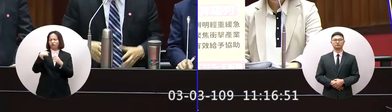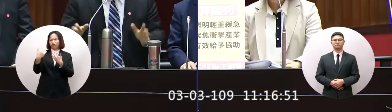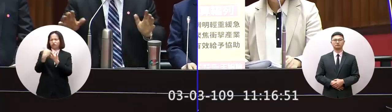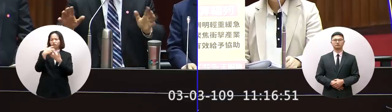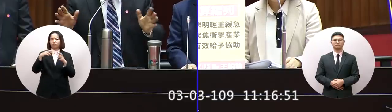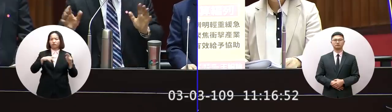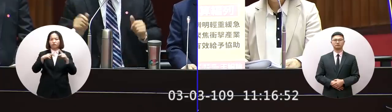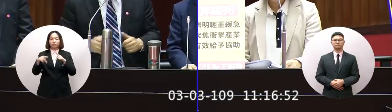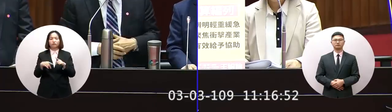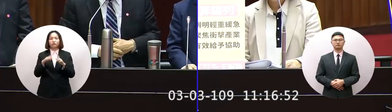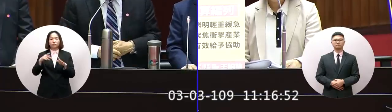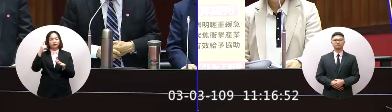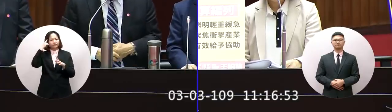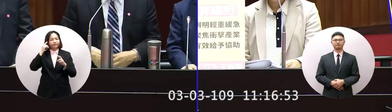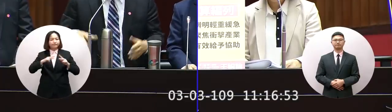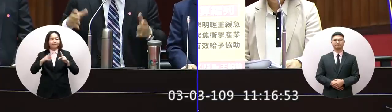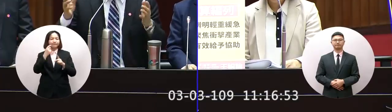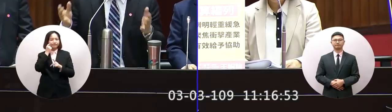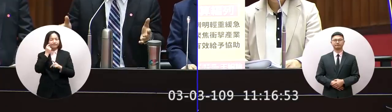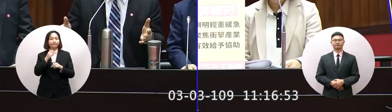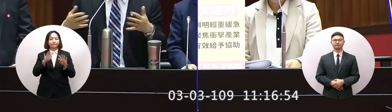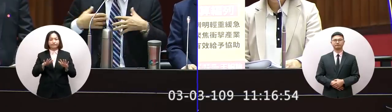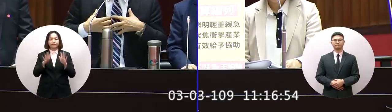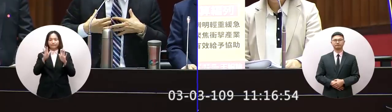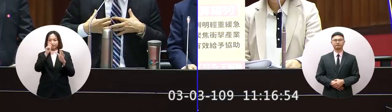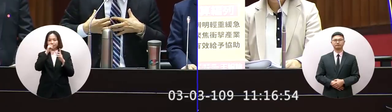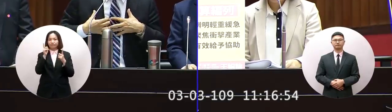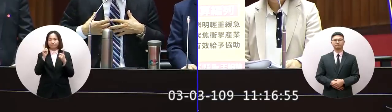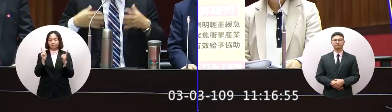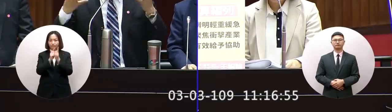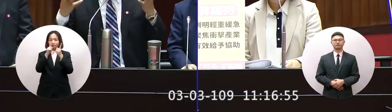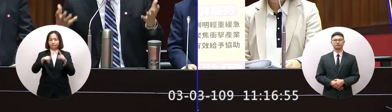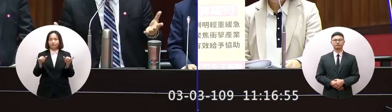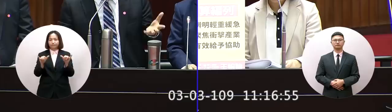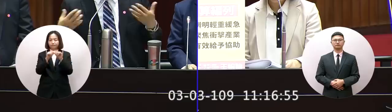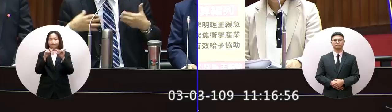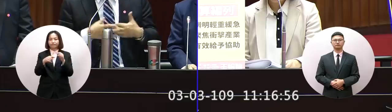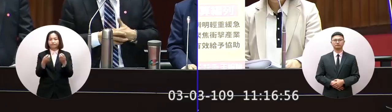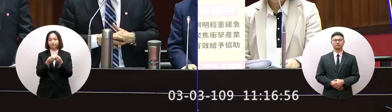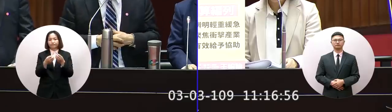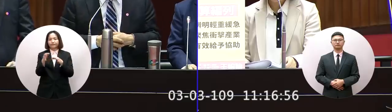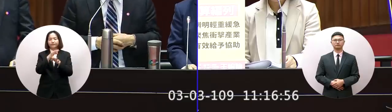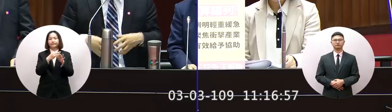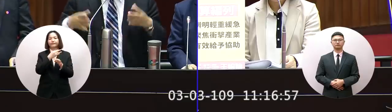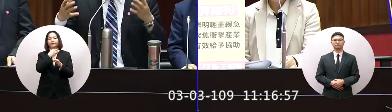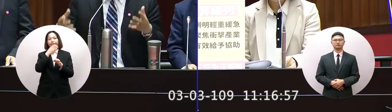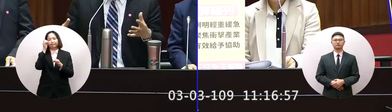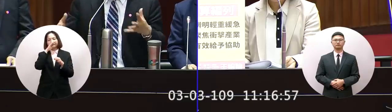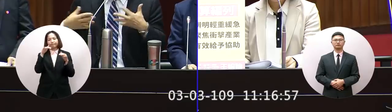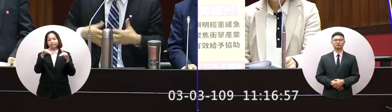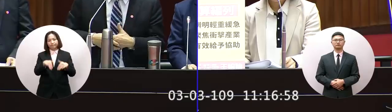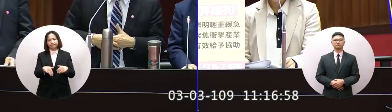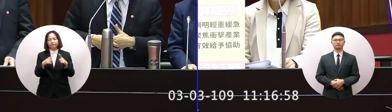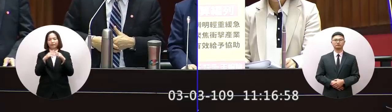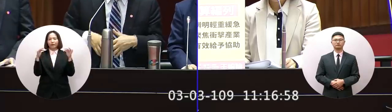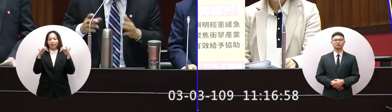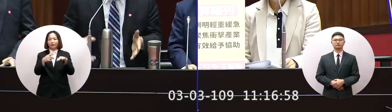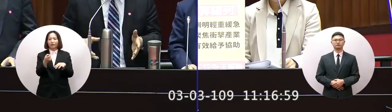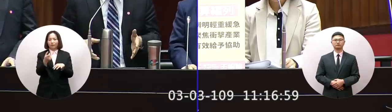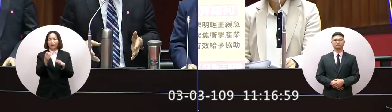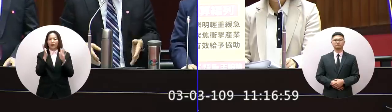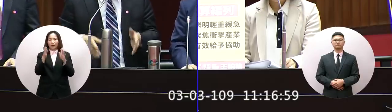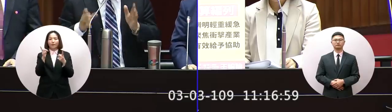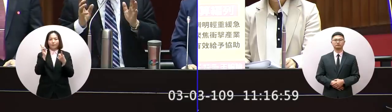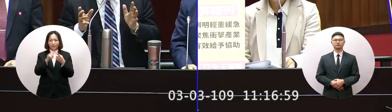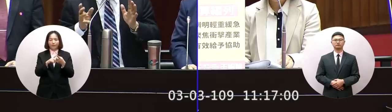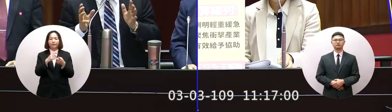乱，所以要做很困难。那现在受疫情冲击，可能生意不好，可能人很少，